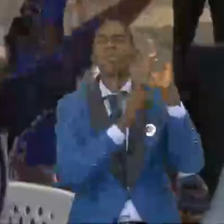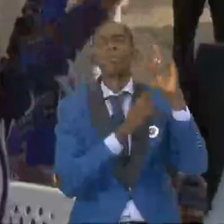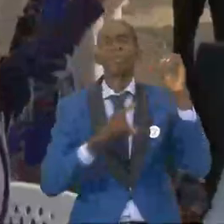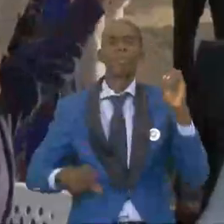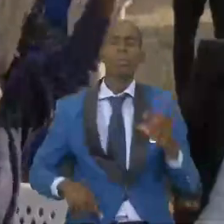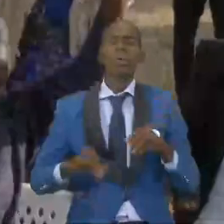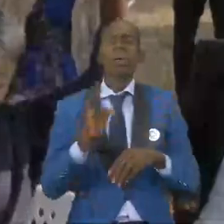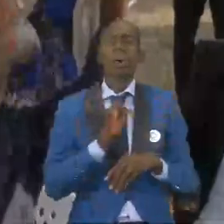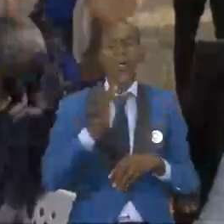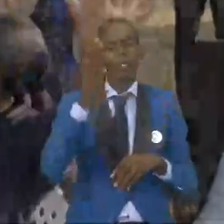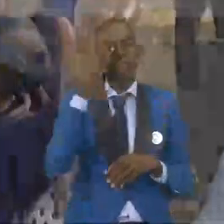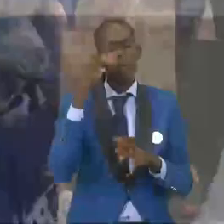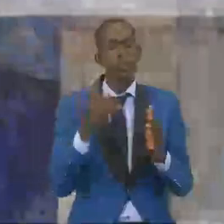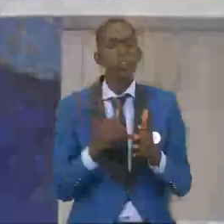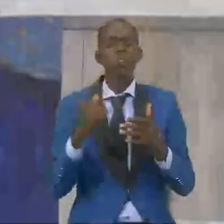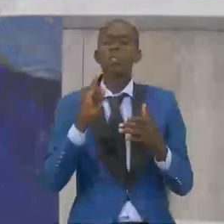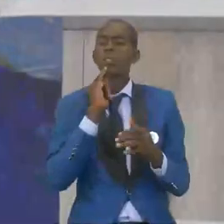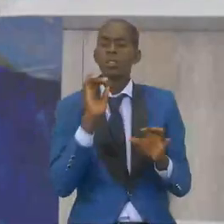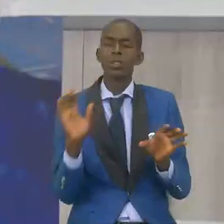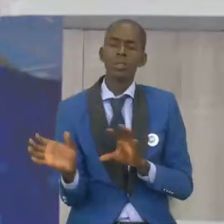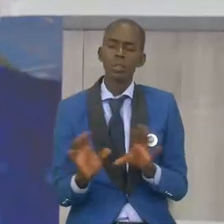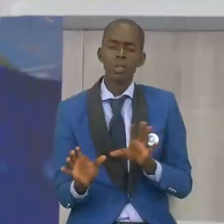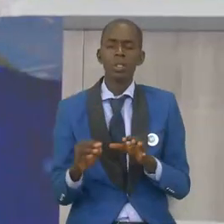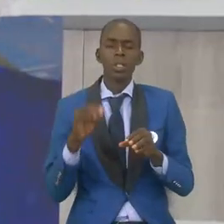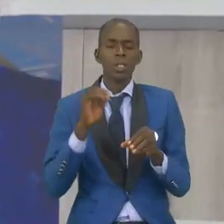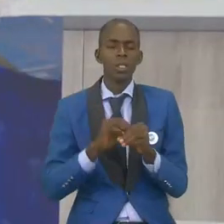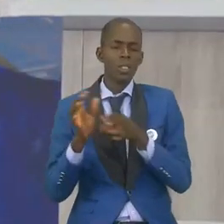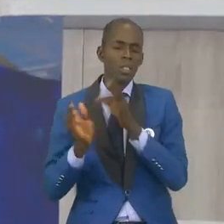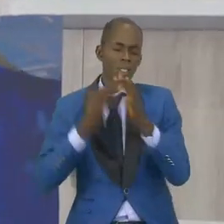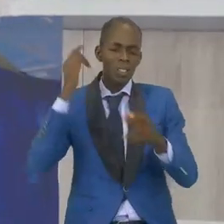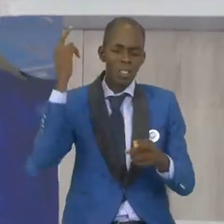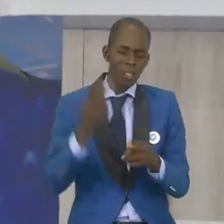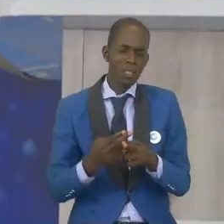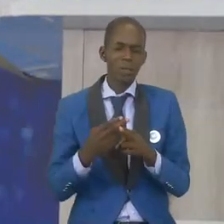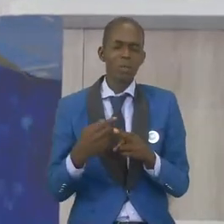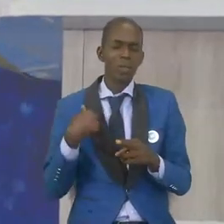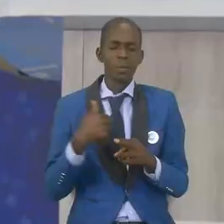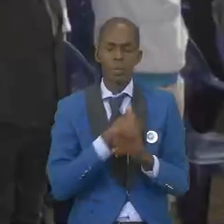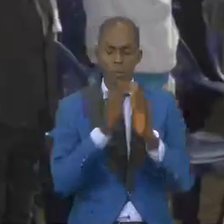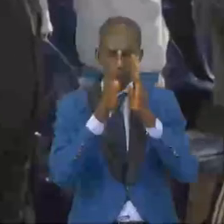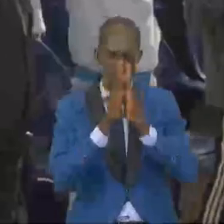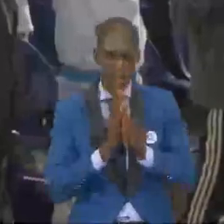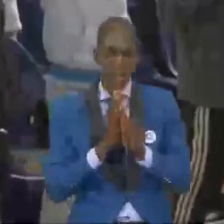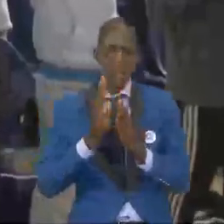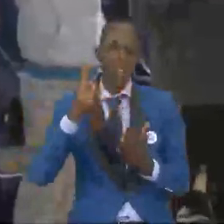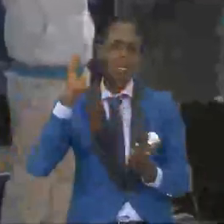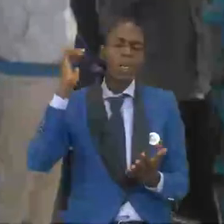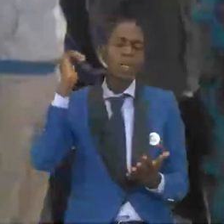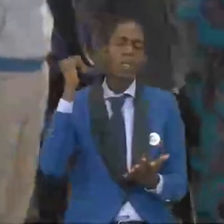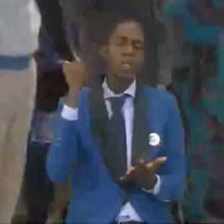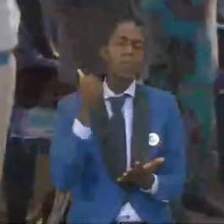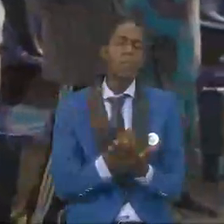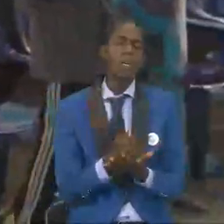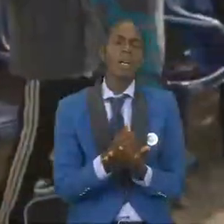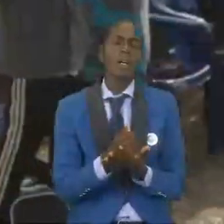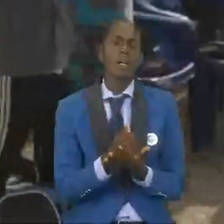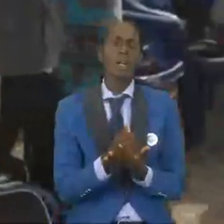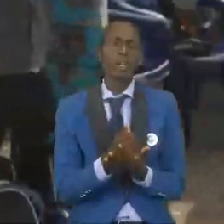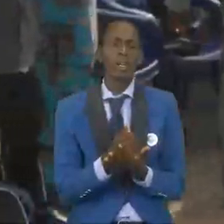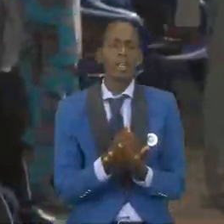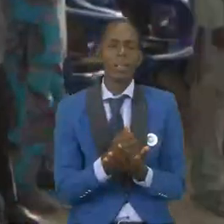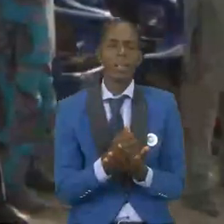sur tout le monde. Merci Seigneur, je sais que c'est fait. Au nom de Jésus,